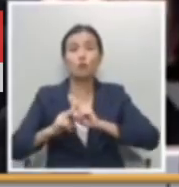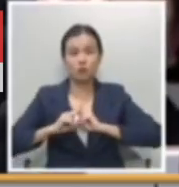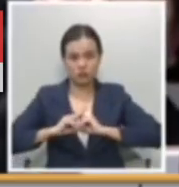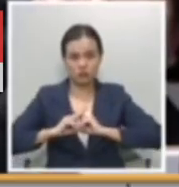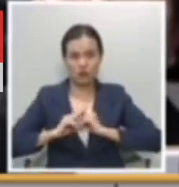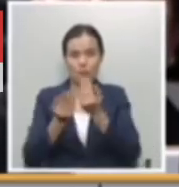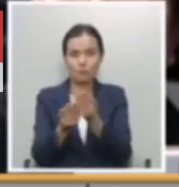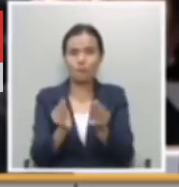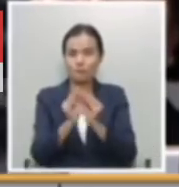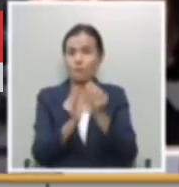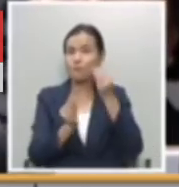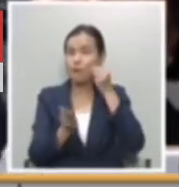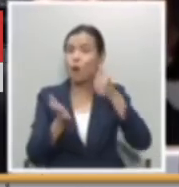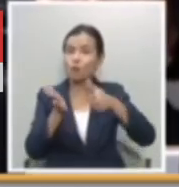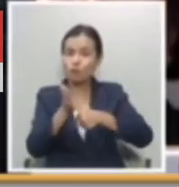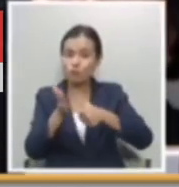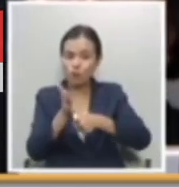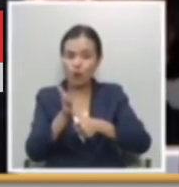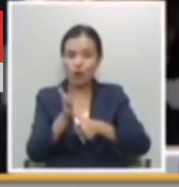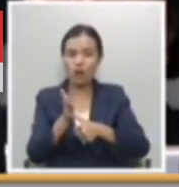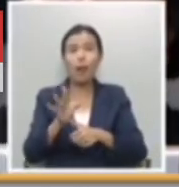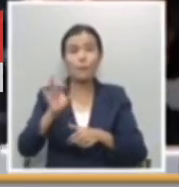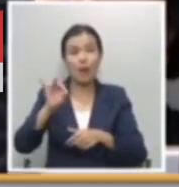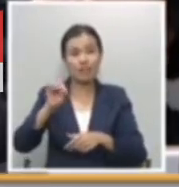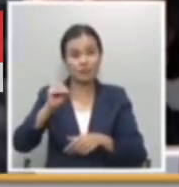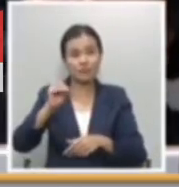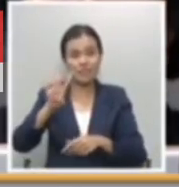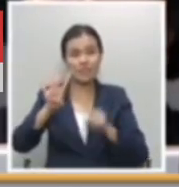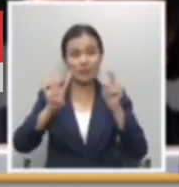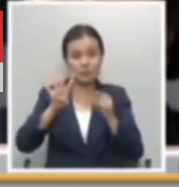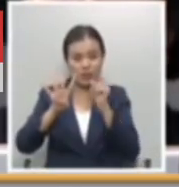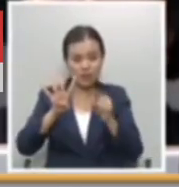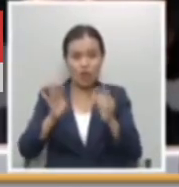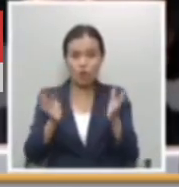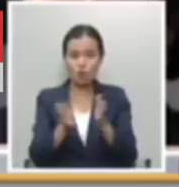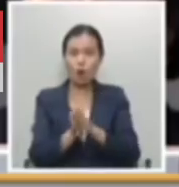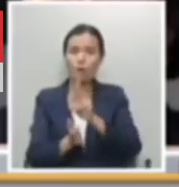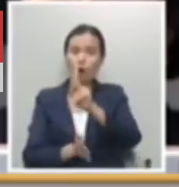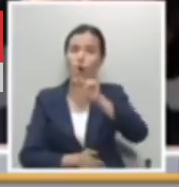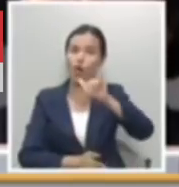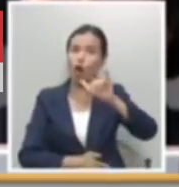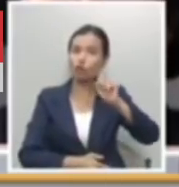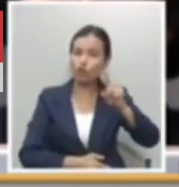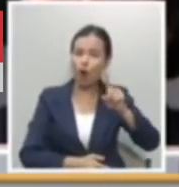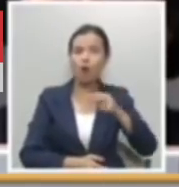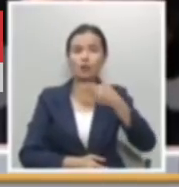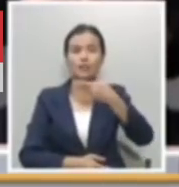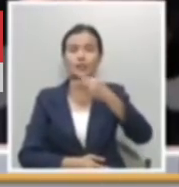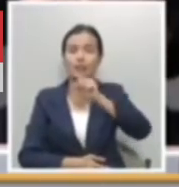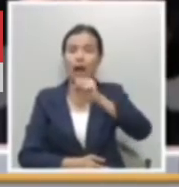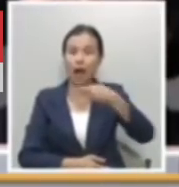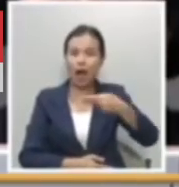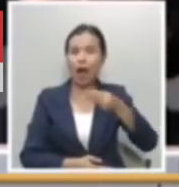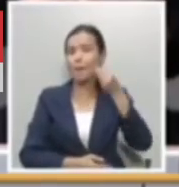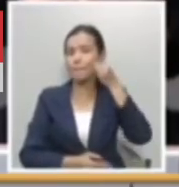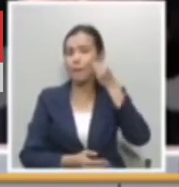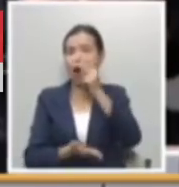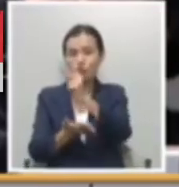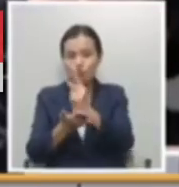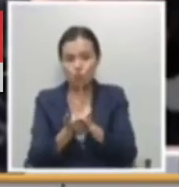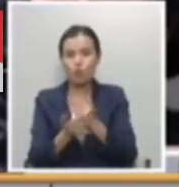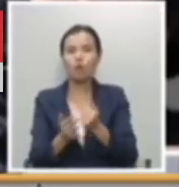เรือนสูงกว่า 84% นะครับท่านรวมหนี้กยศ.รวมหนี้สหกรณ์รวมหนี้กองทุนหมู่บ้านและหนี้นอกระ